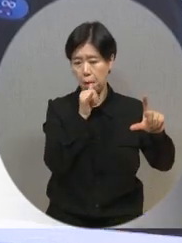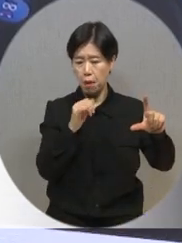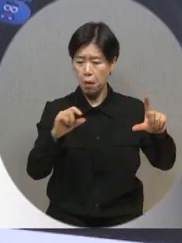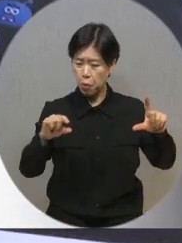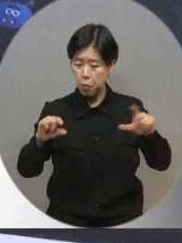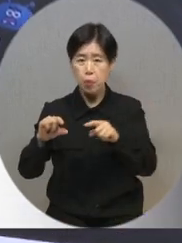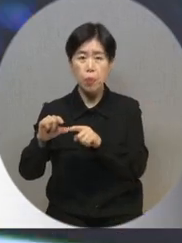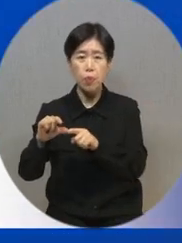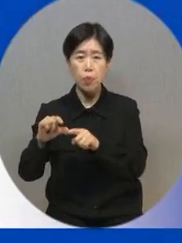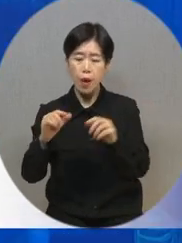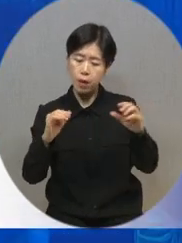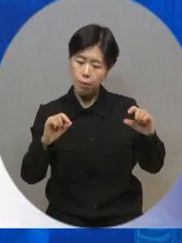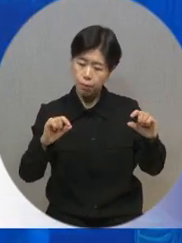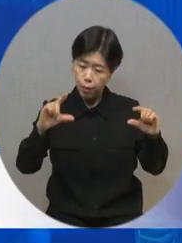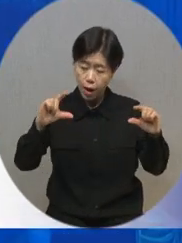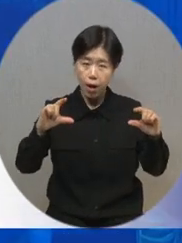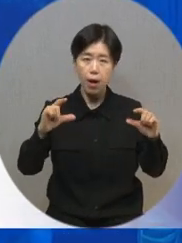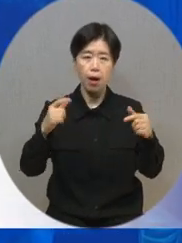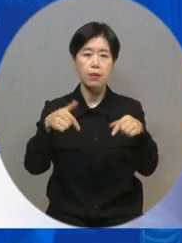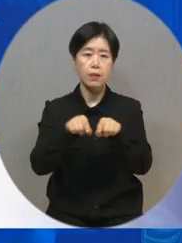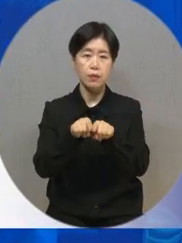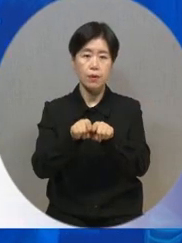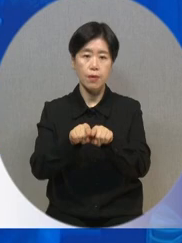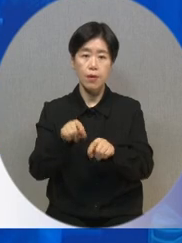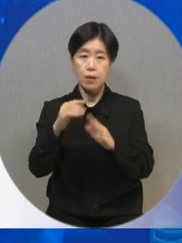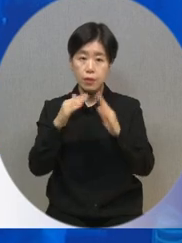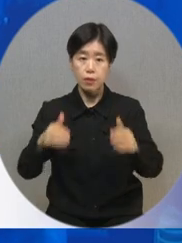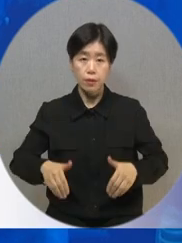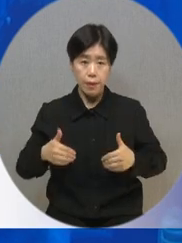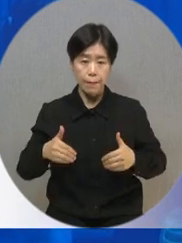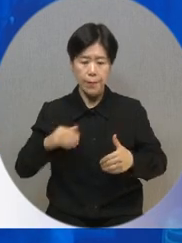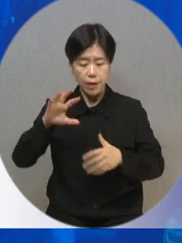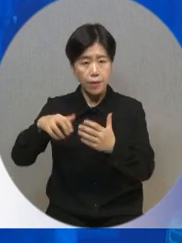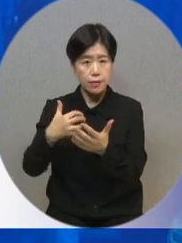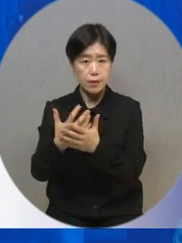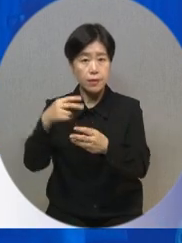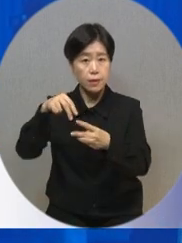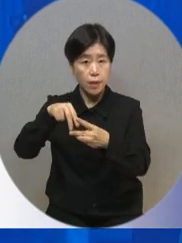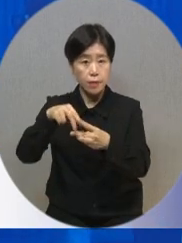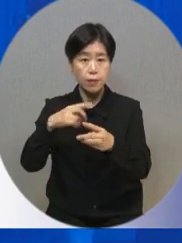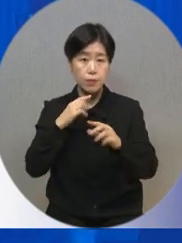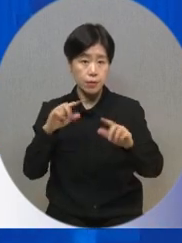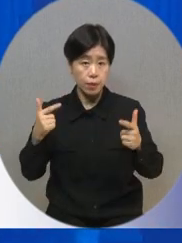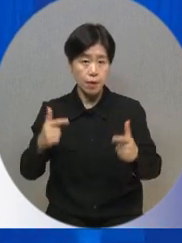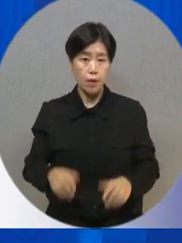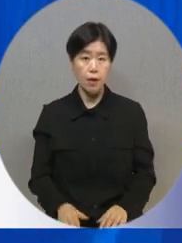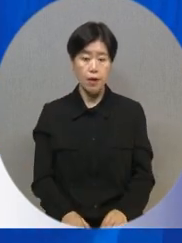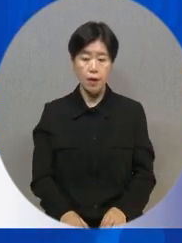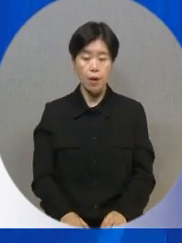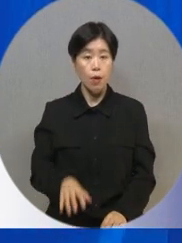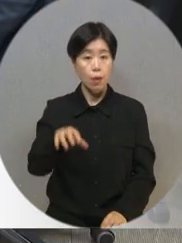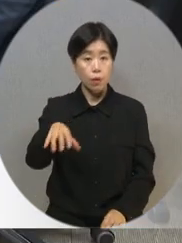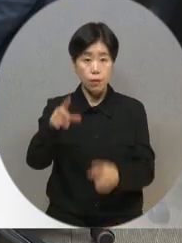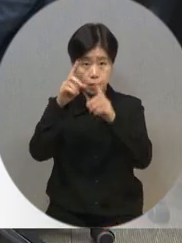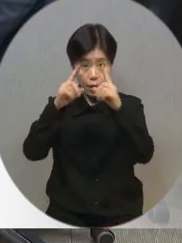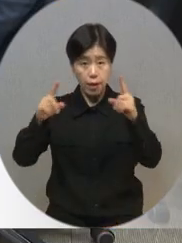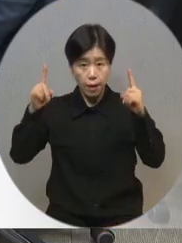기업이 동반 성장하도록 전남 창조경제혁신센터 등 도내 출연기관, 지역대학